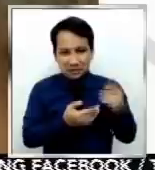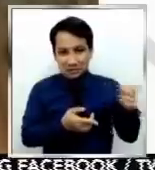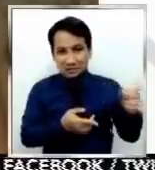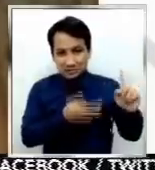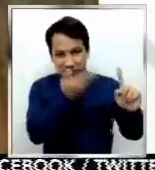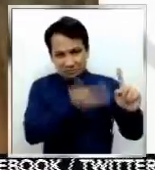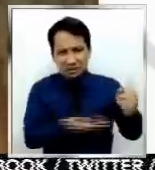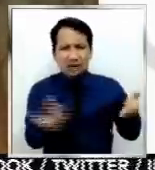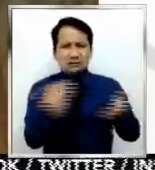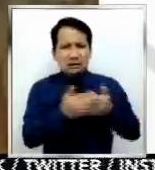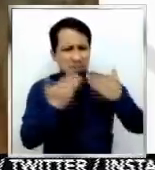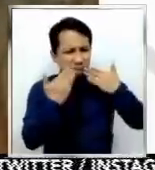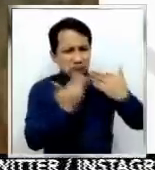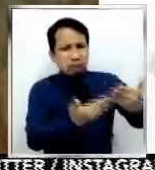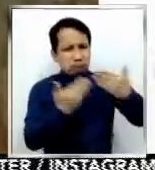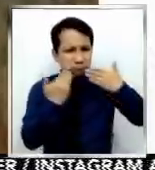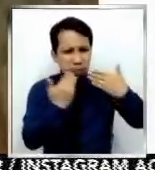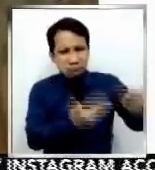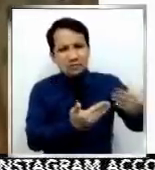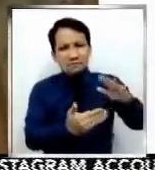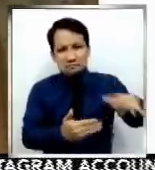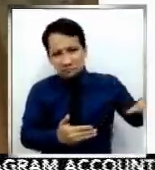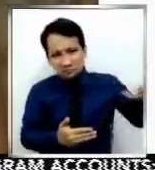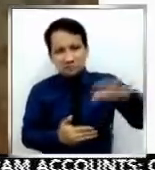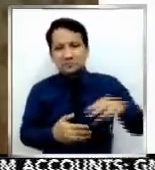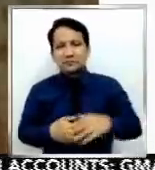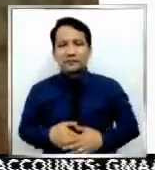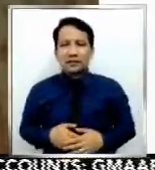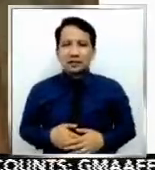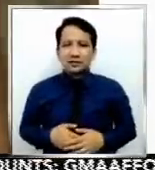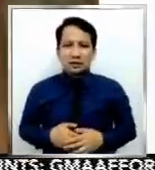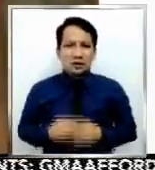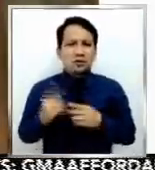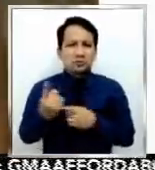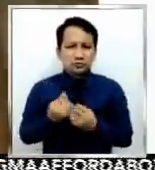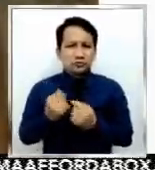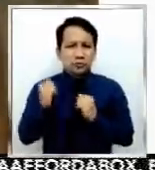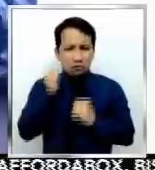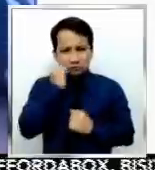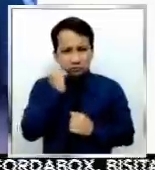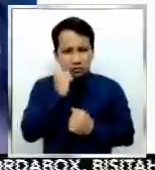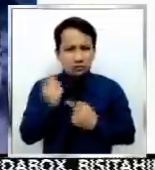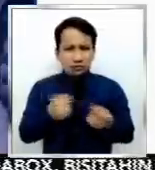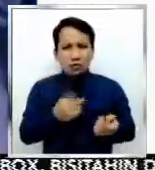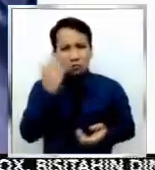ko yung yakapin ko siya sa pasalamat ko, gagawin ko yun. Napakabait ng tao.